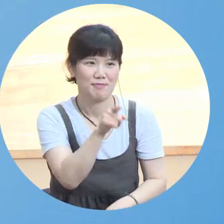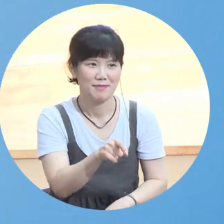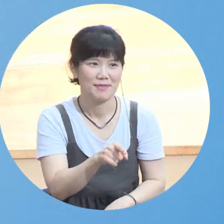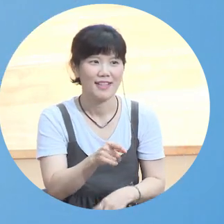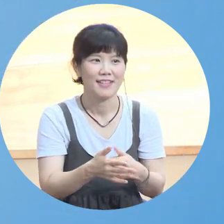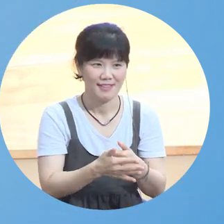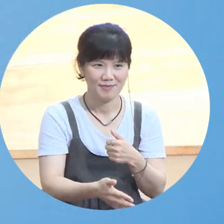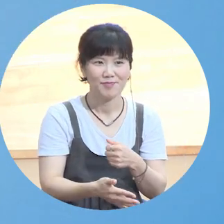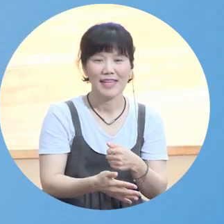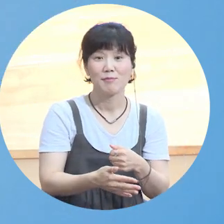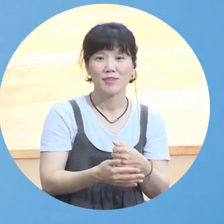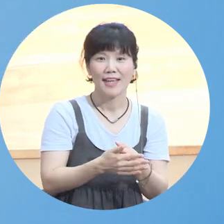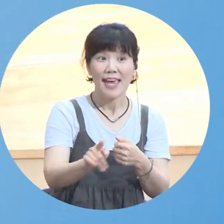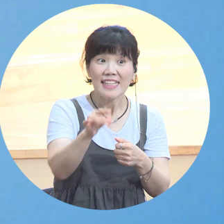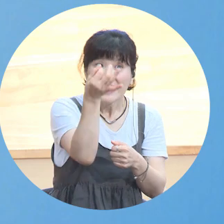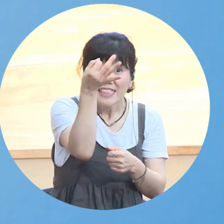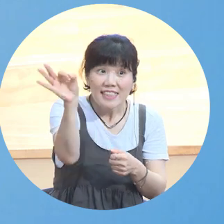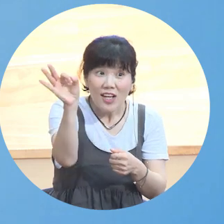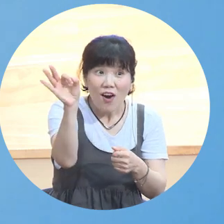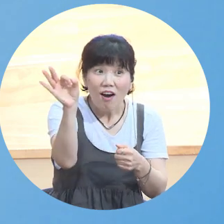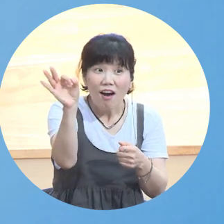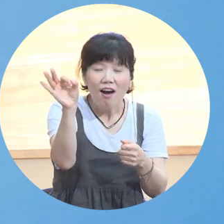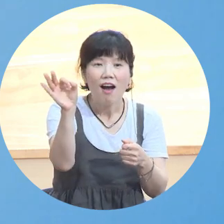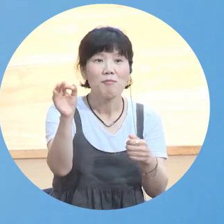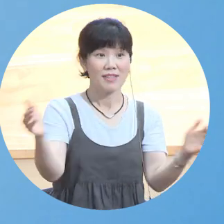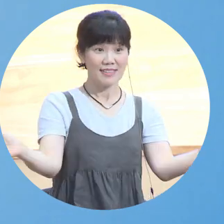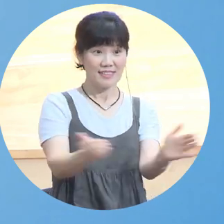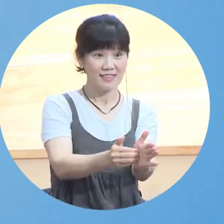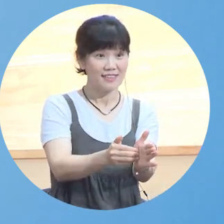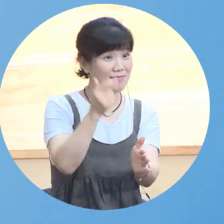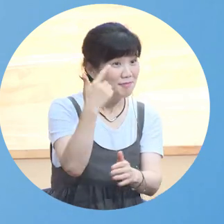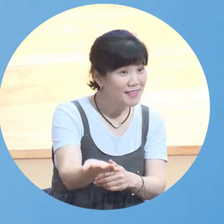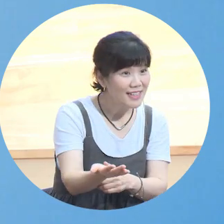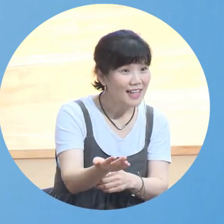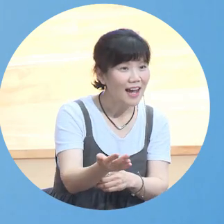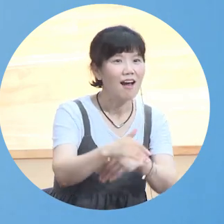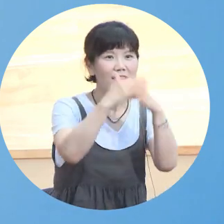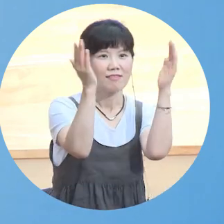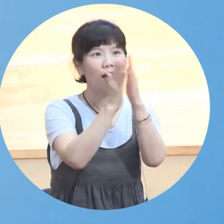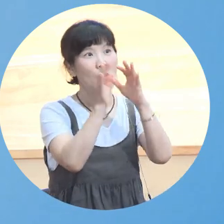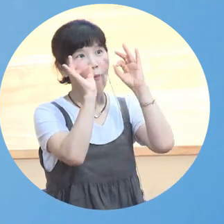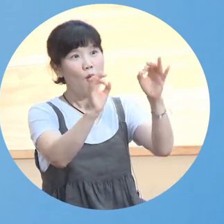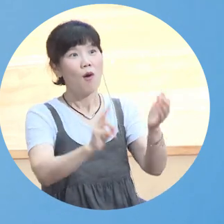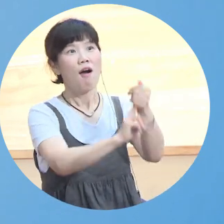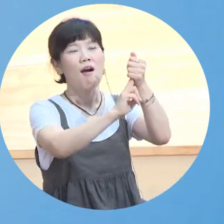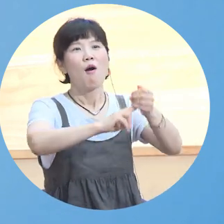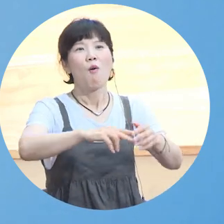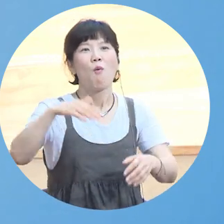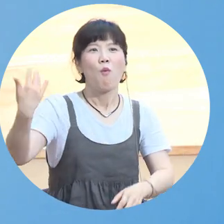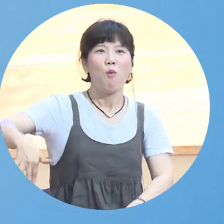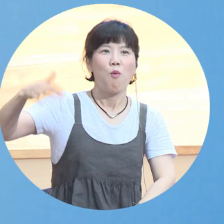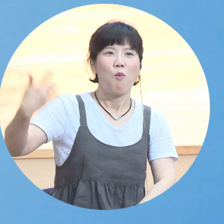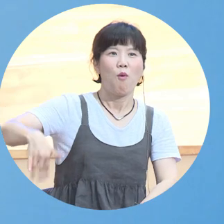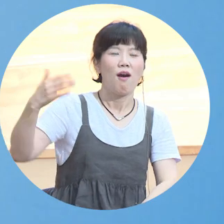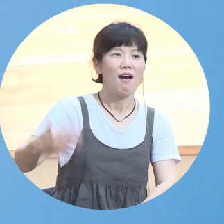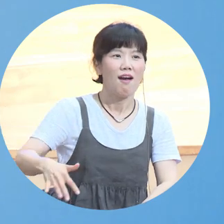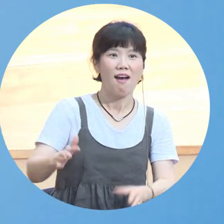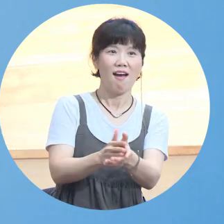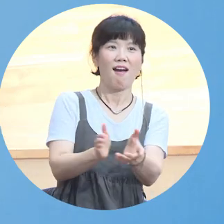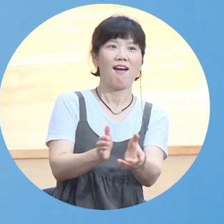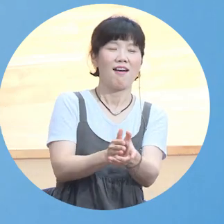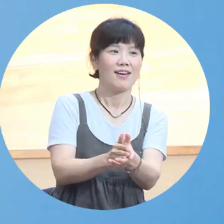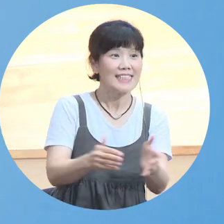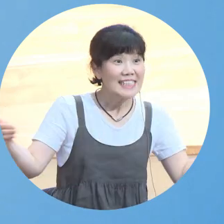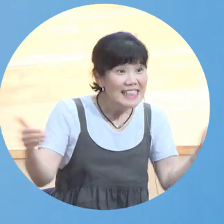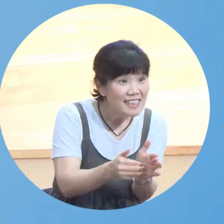인정하고 끝나버리는 것인가 다와 지적 일어나 또 없나 박수치고 우아하고 기적 그리고 끝나는